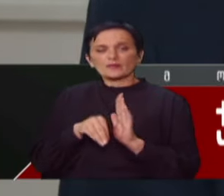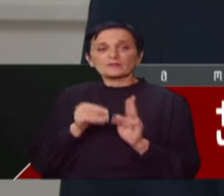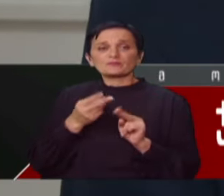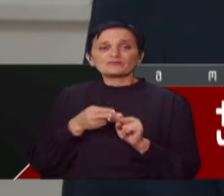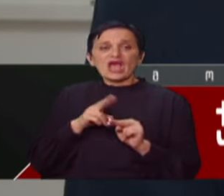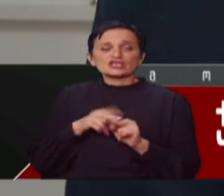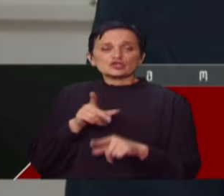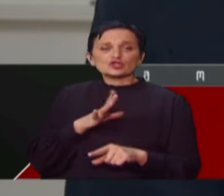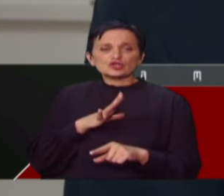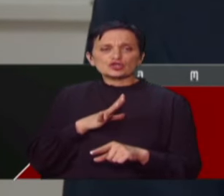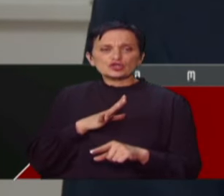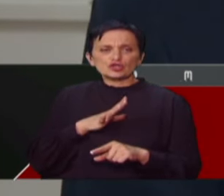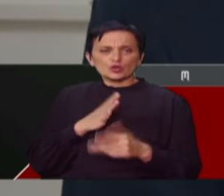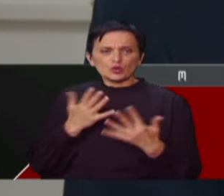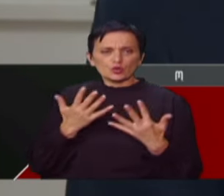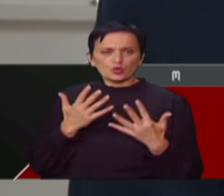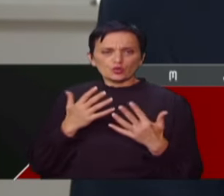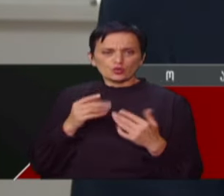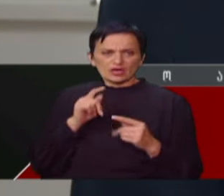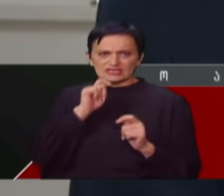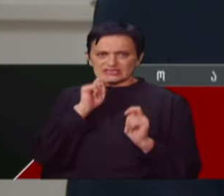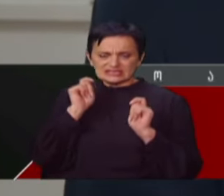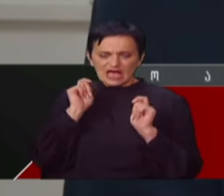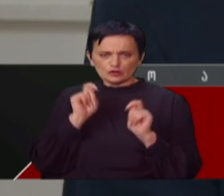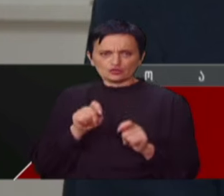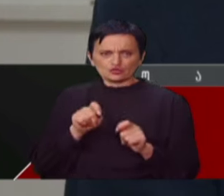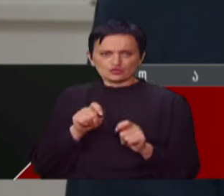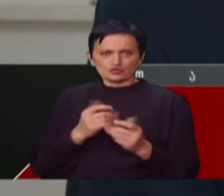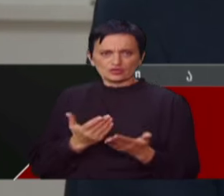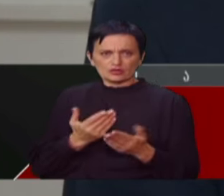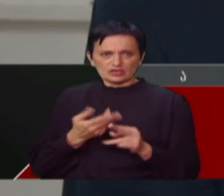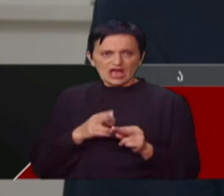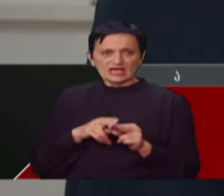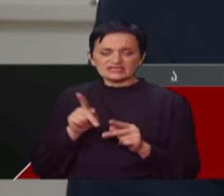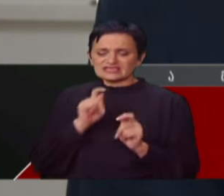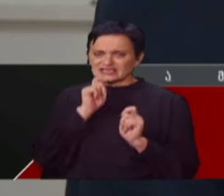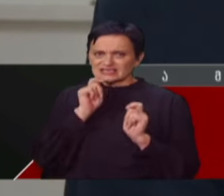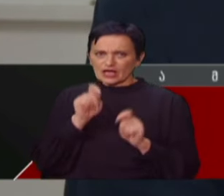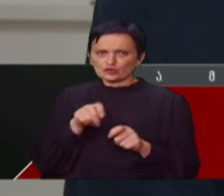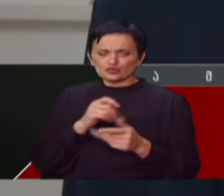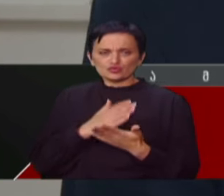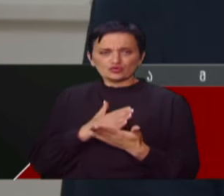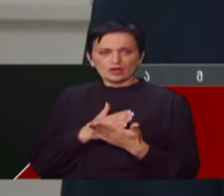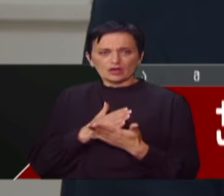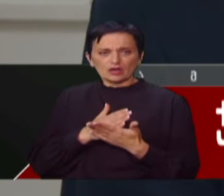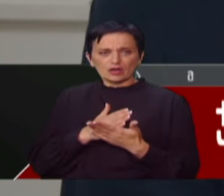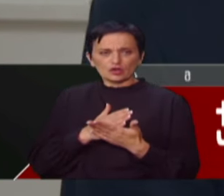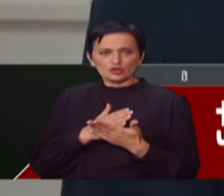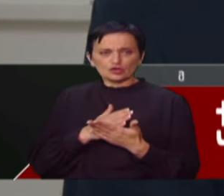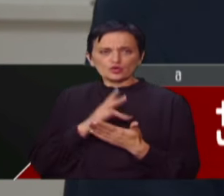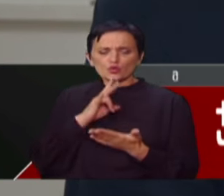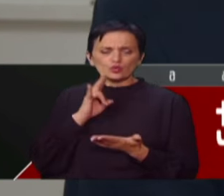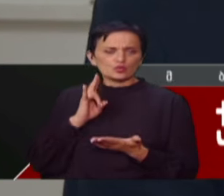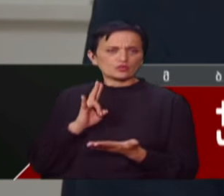იყო. ხელდამშვენებული მოვიდა საჩუქრით. და ეს საჩუქარი გახლავთ. უკვდავ